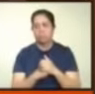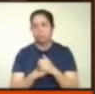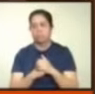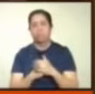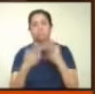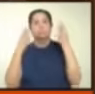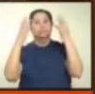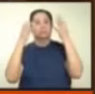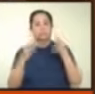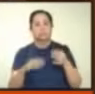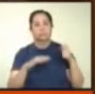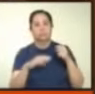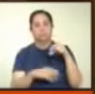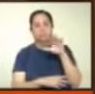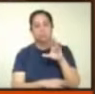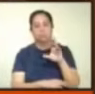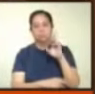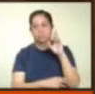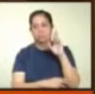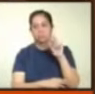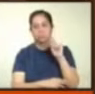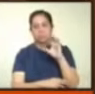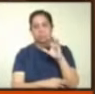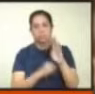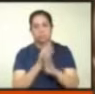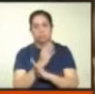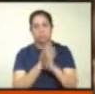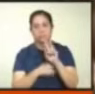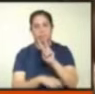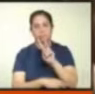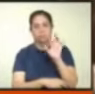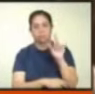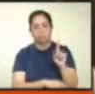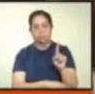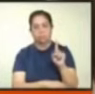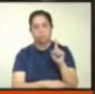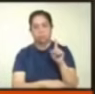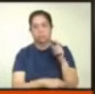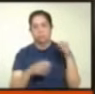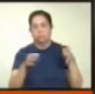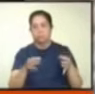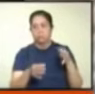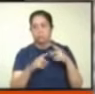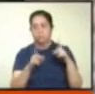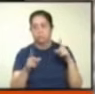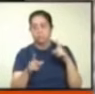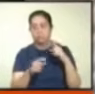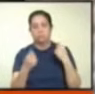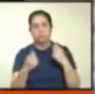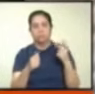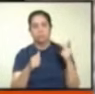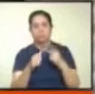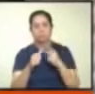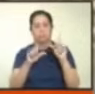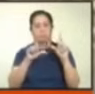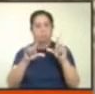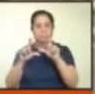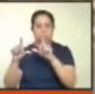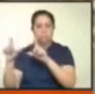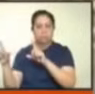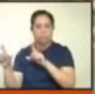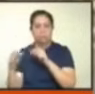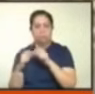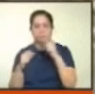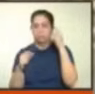Ito ang naging hatol ni Quezon City Regional Trial Court Branch 221 Judge Jocelyn Solis Reyes sa principal suspects o